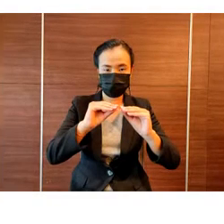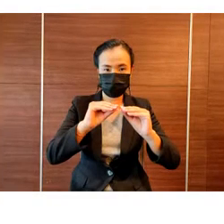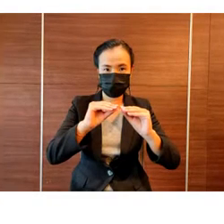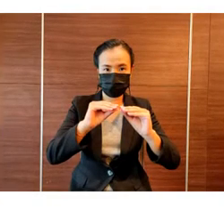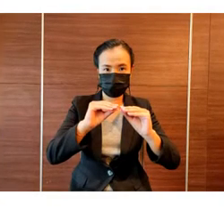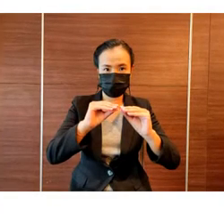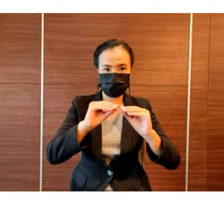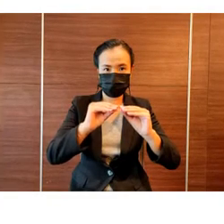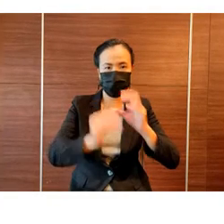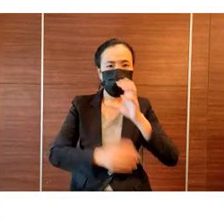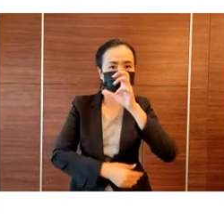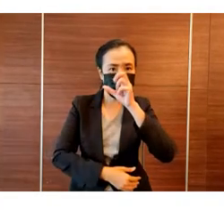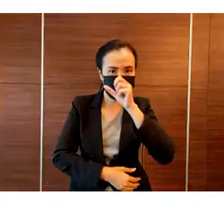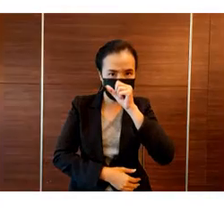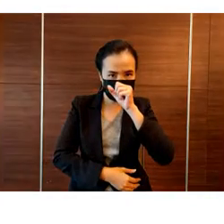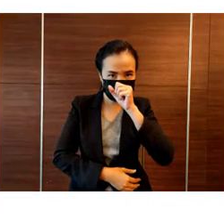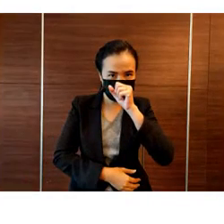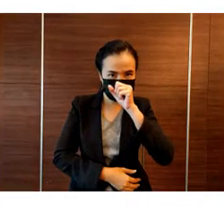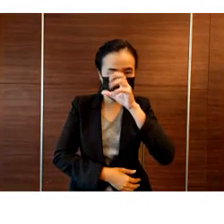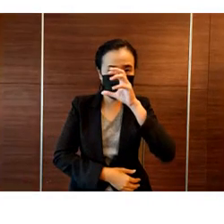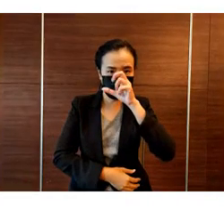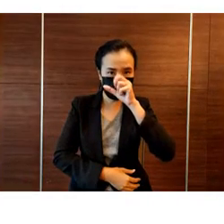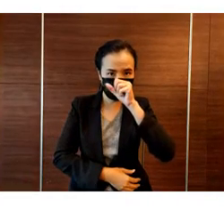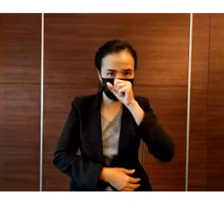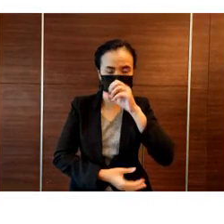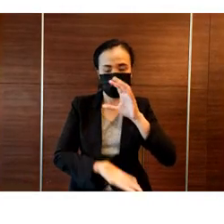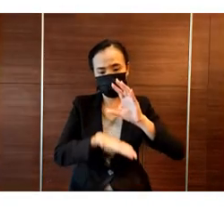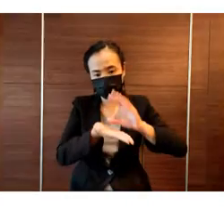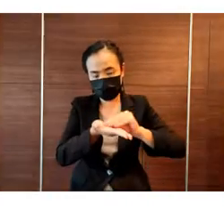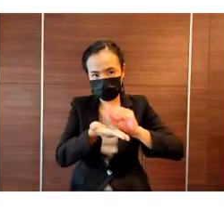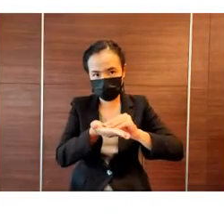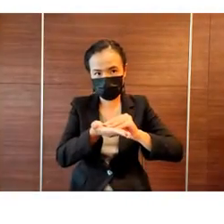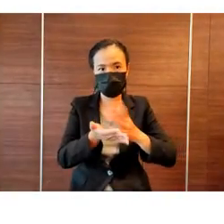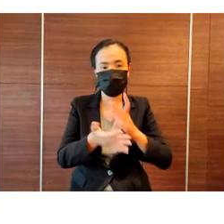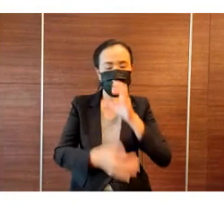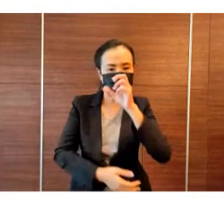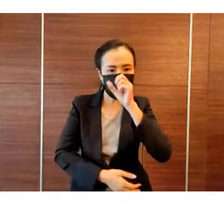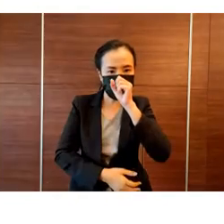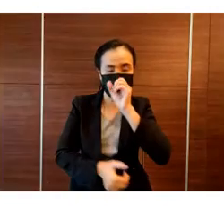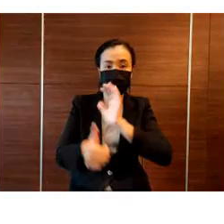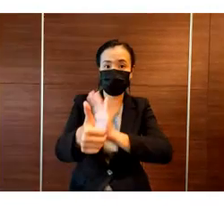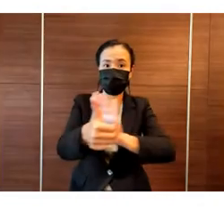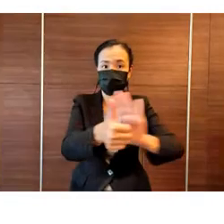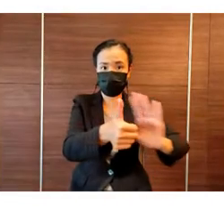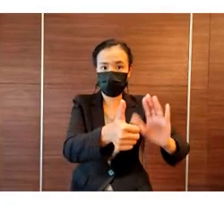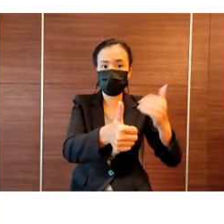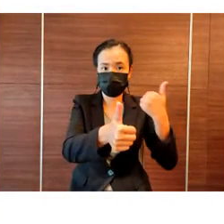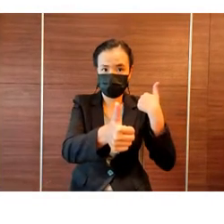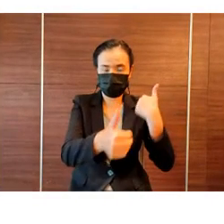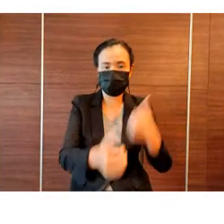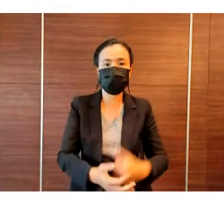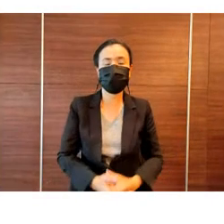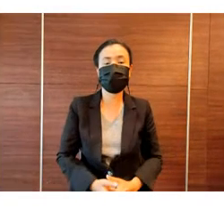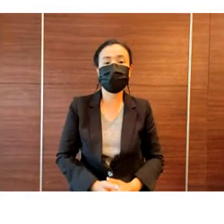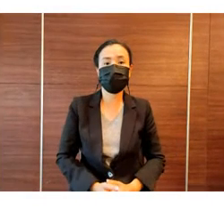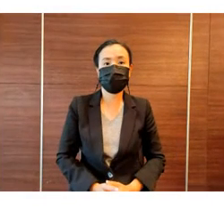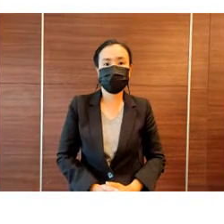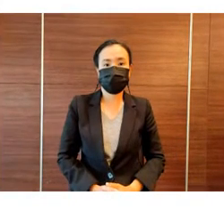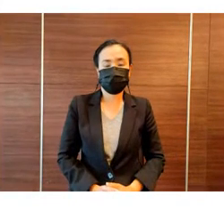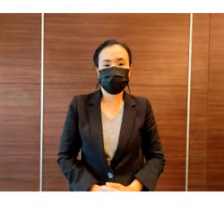จะมีการเก็บความลับแล้วก็จะมีการรักษาความเป็นนิรนามของทุกคนไว้นะครับโดย